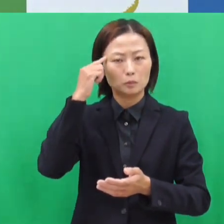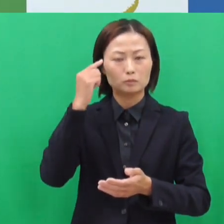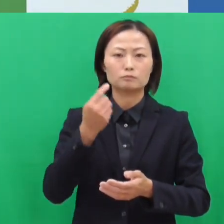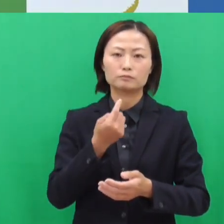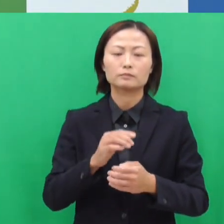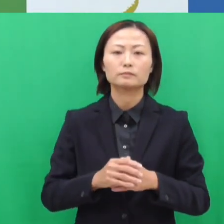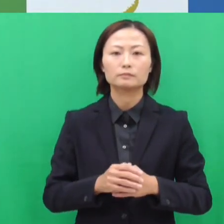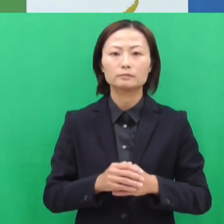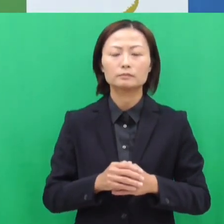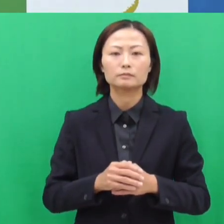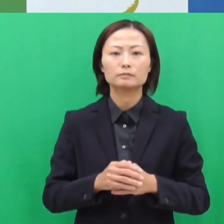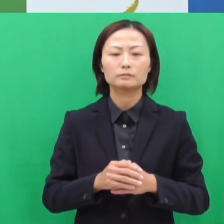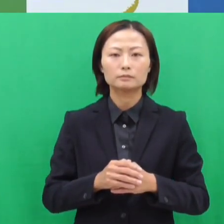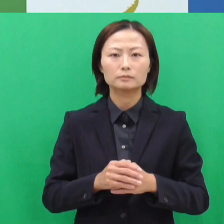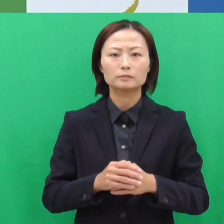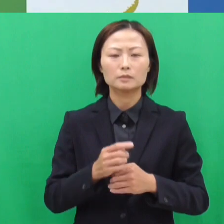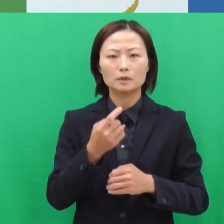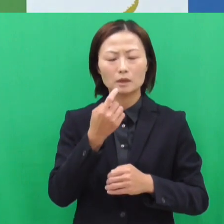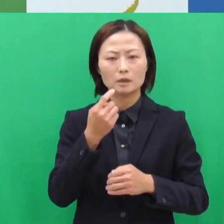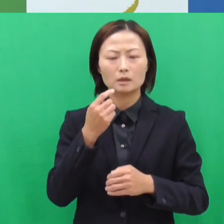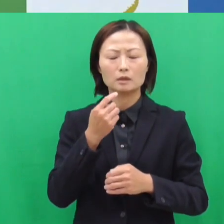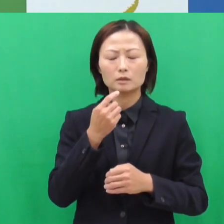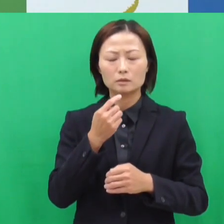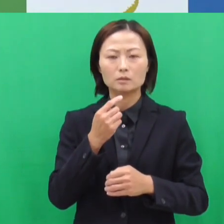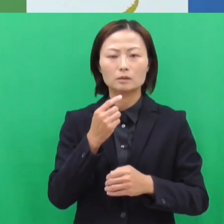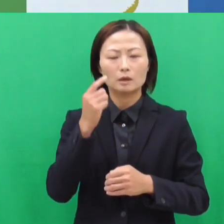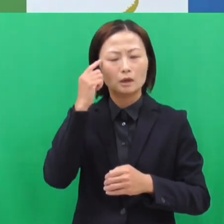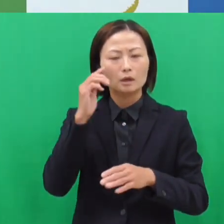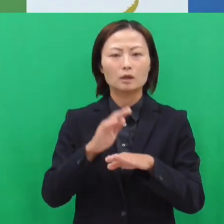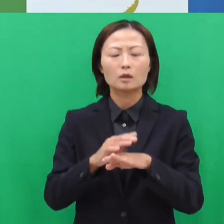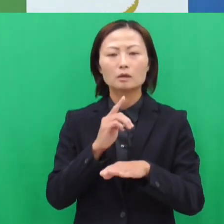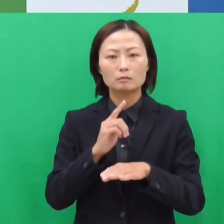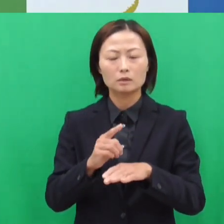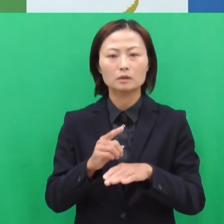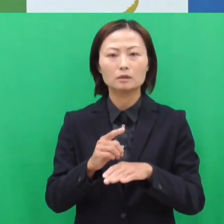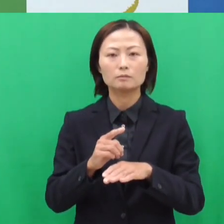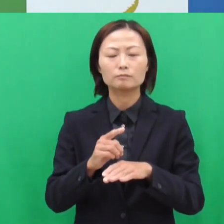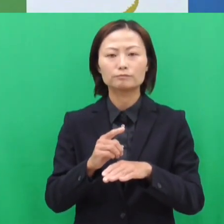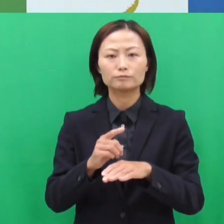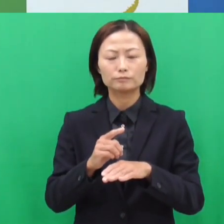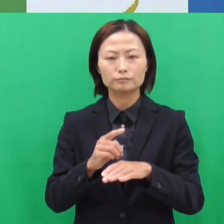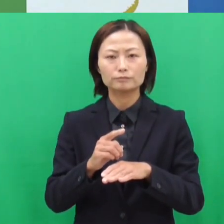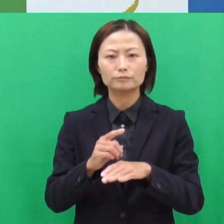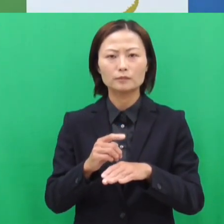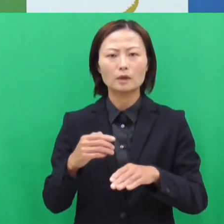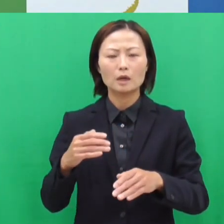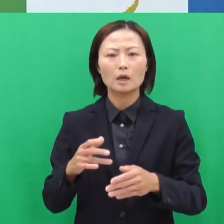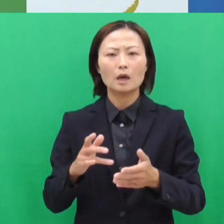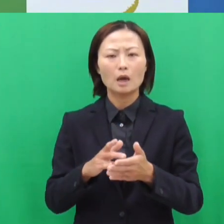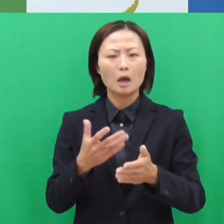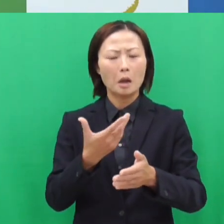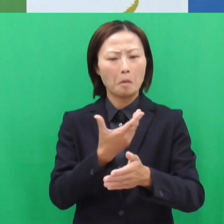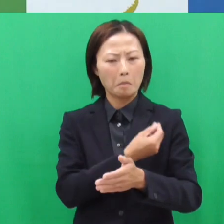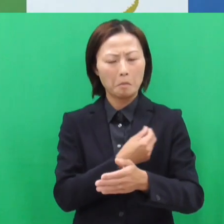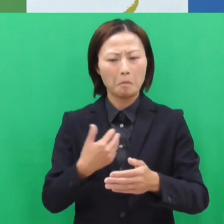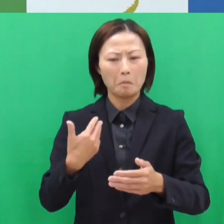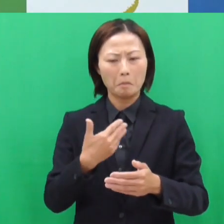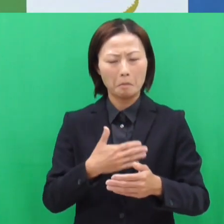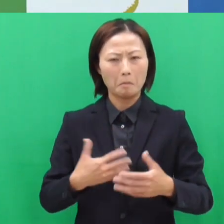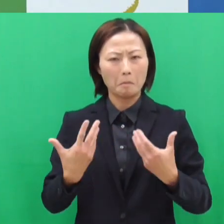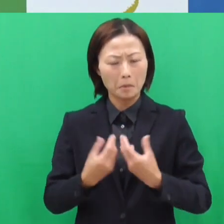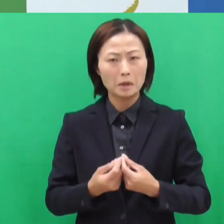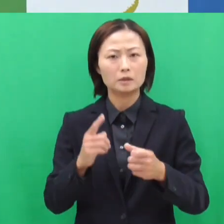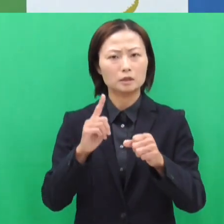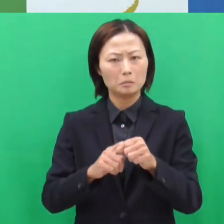思うところということですが花開き市で海外になったというしっかりでした論拠があるのかどうか